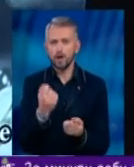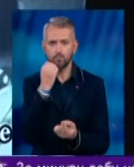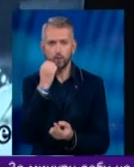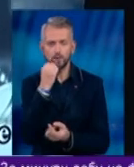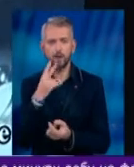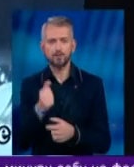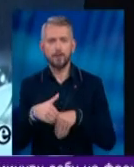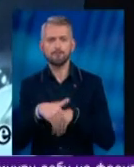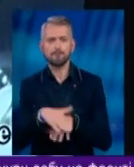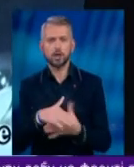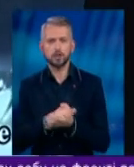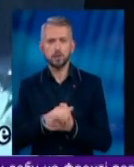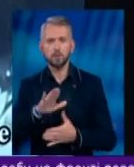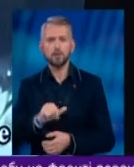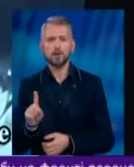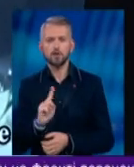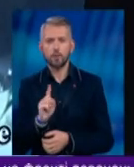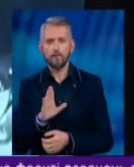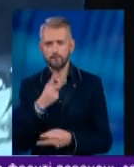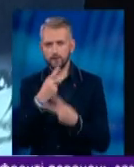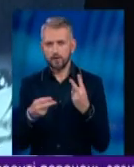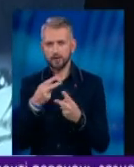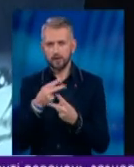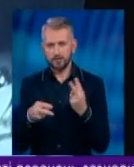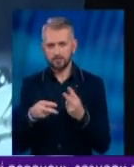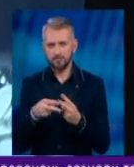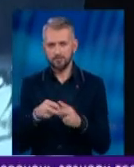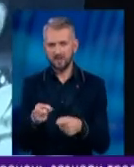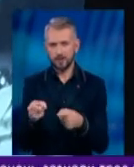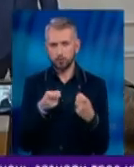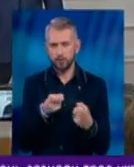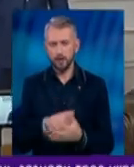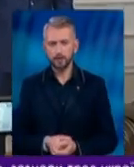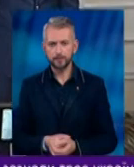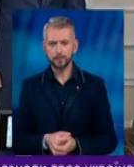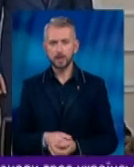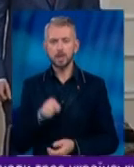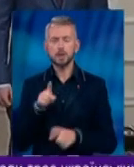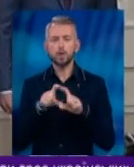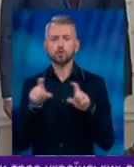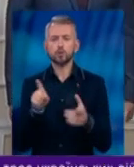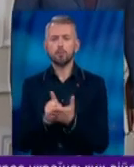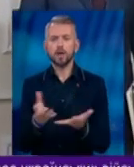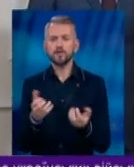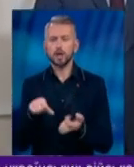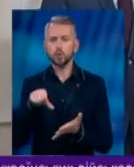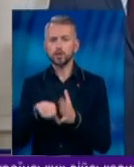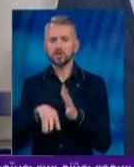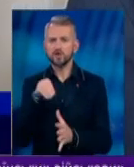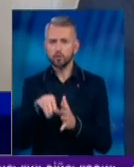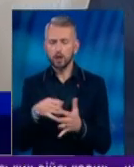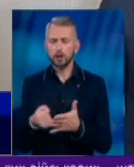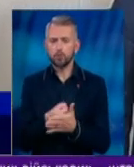на марші миру, після чого у в'язниці завербували. Ця структура мала взяти участь у виборах і